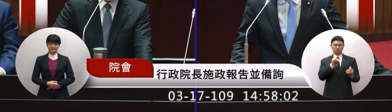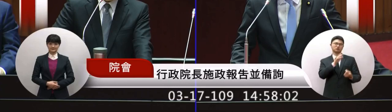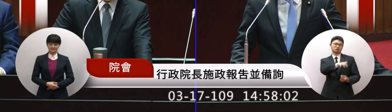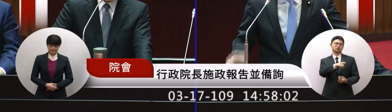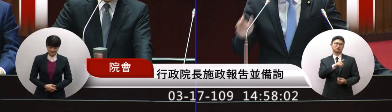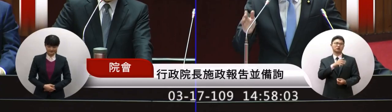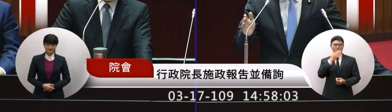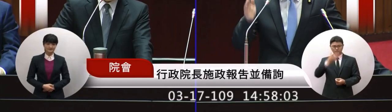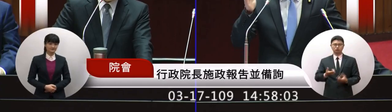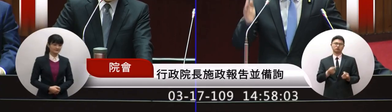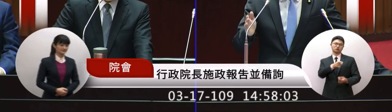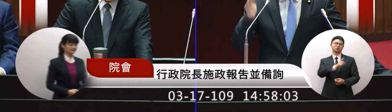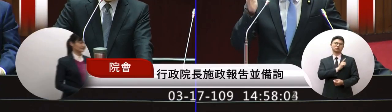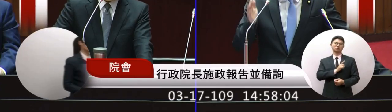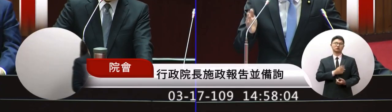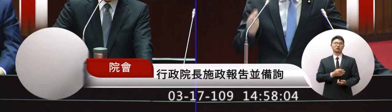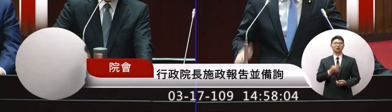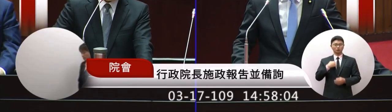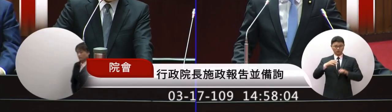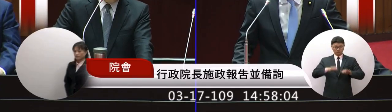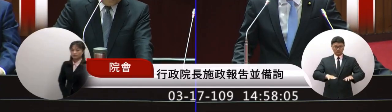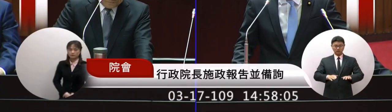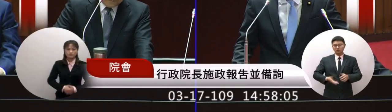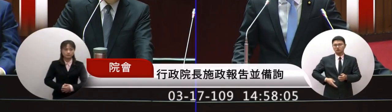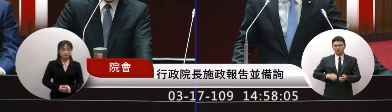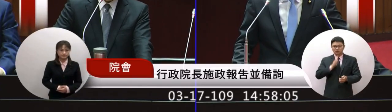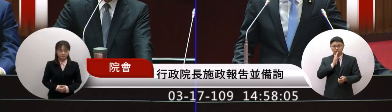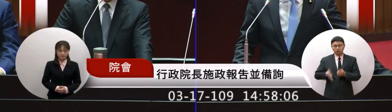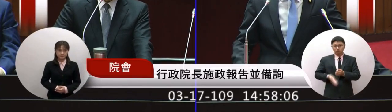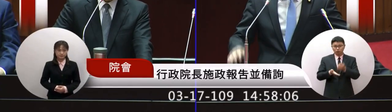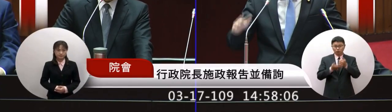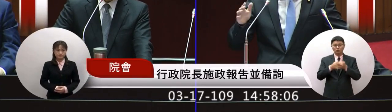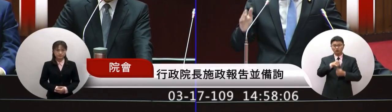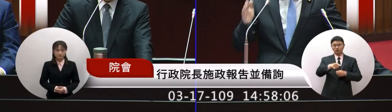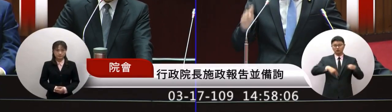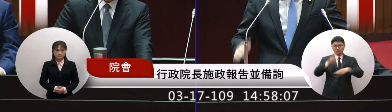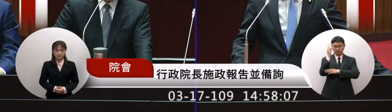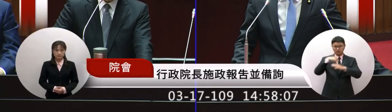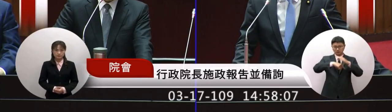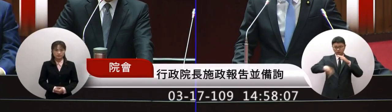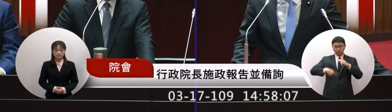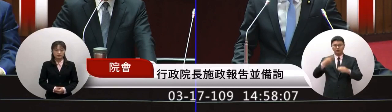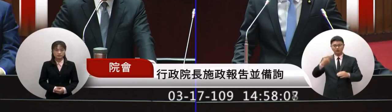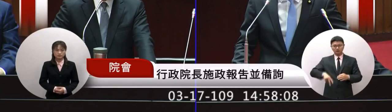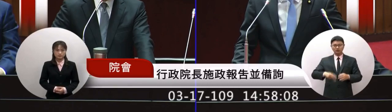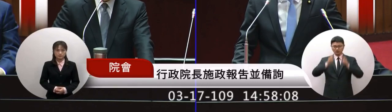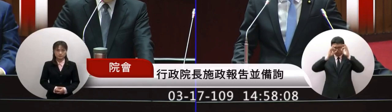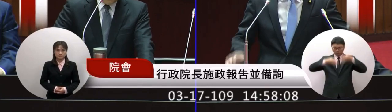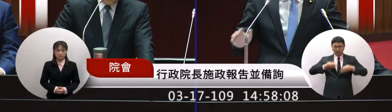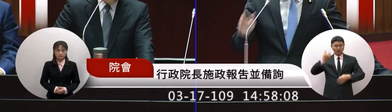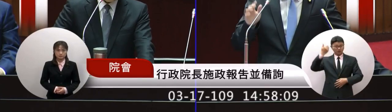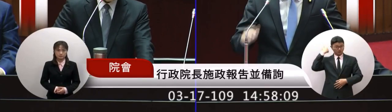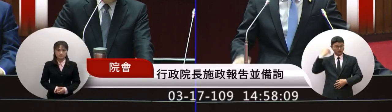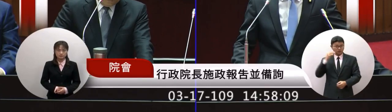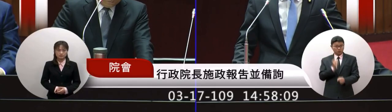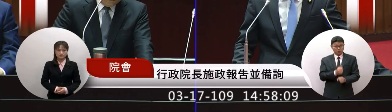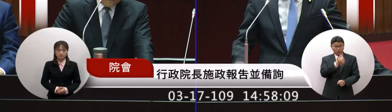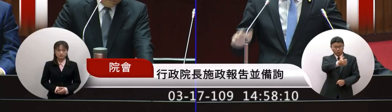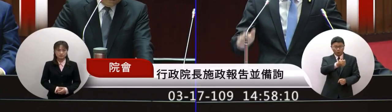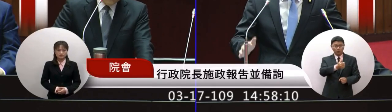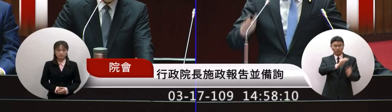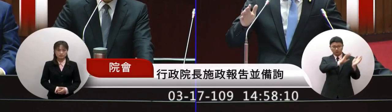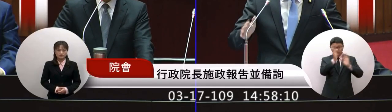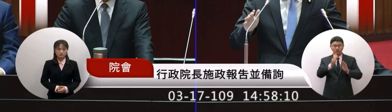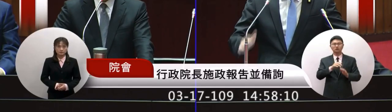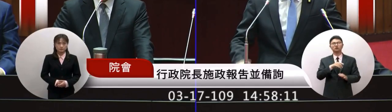昌，所以今天基本上是要鼓励行政院能够请您回头看看当年有魄力的院长是怎么做的。